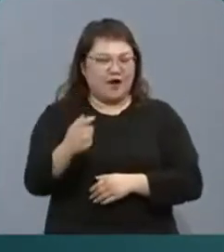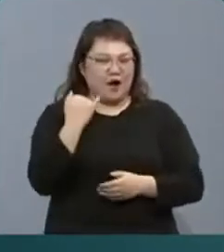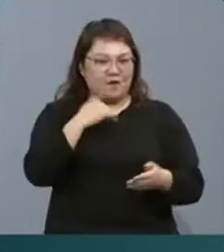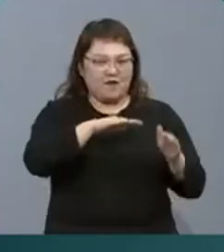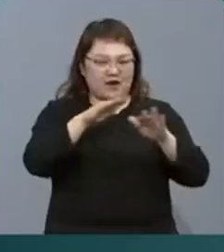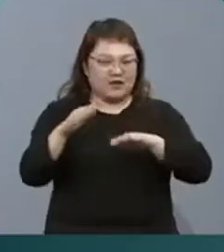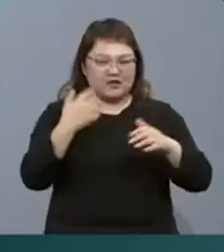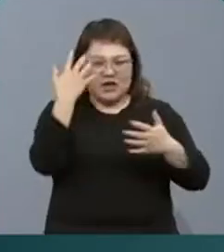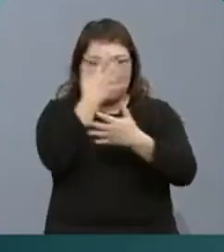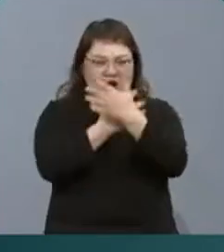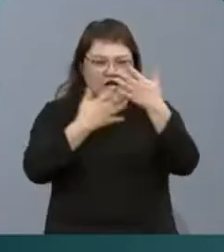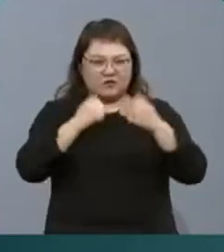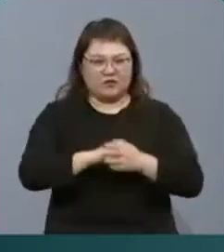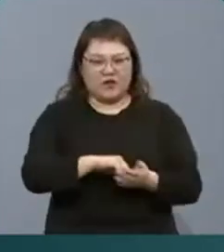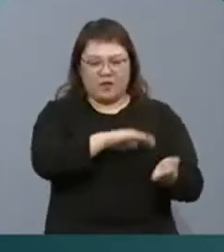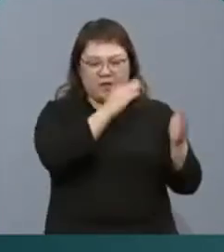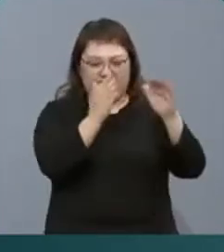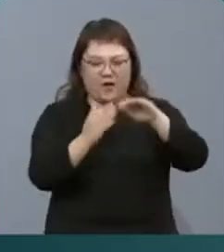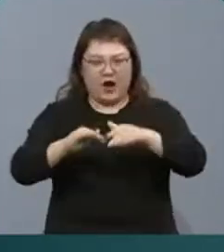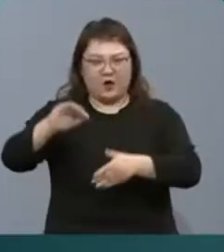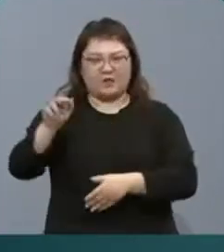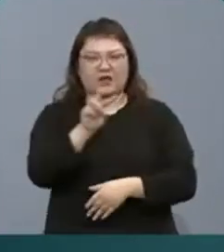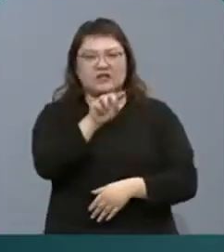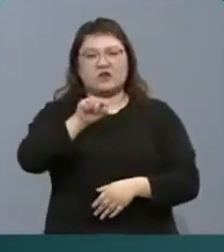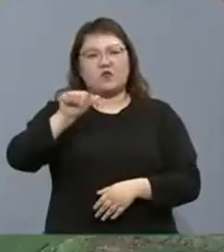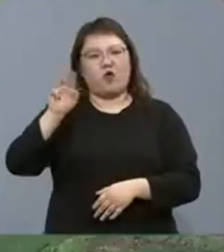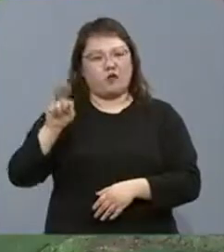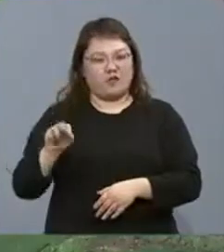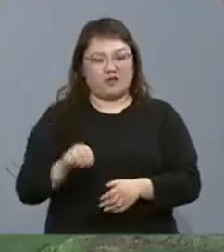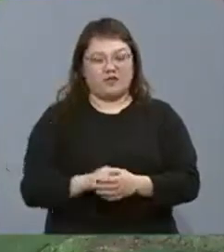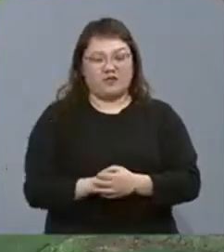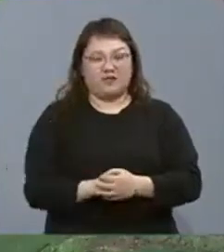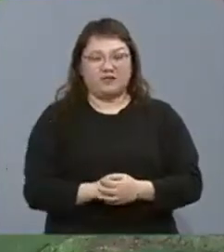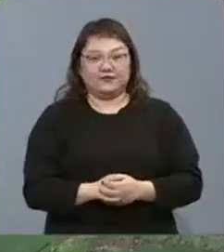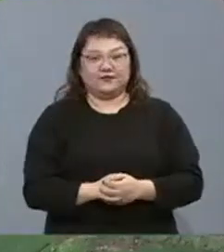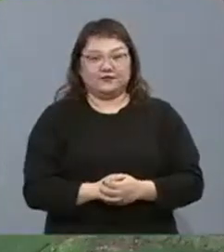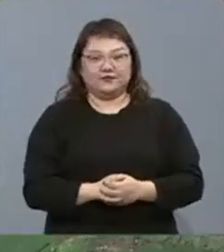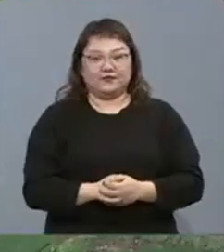흐린 가운데 물결이 최고 2.5m 로 약간 높게 일겠습니다